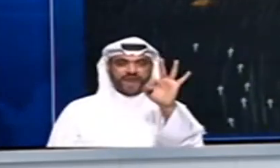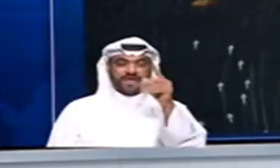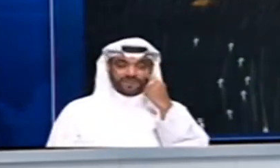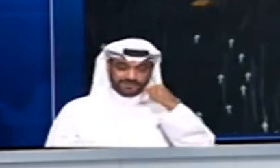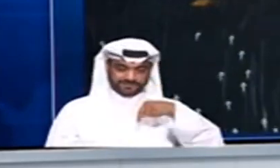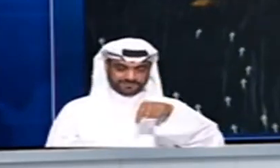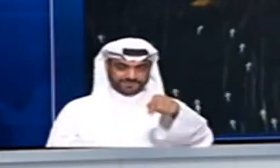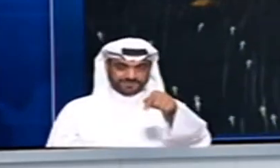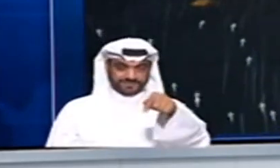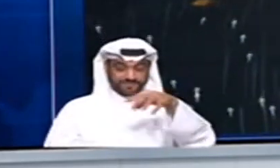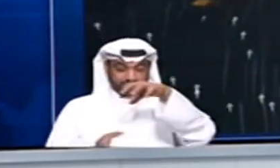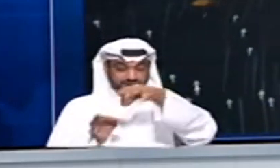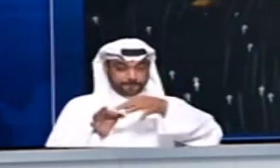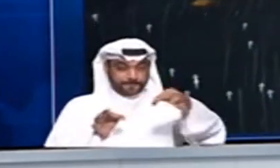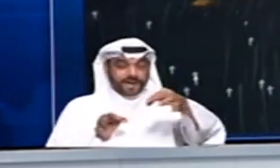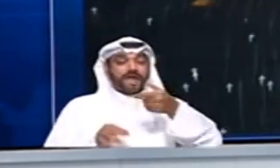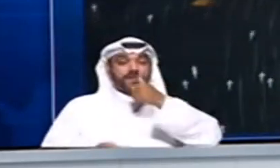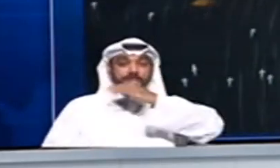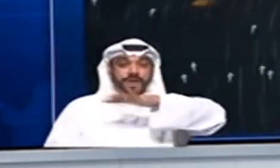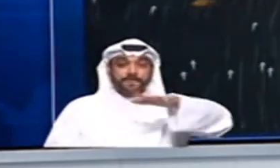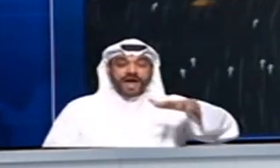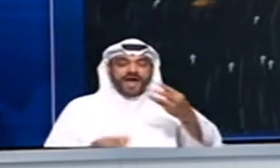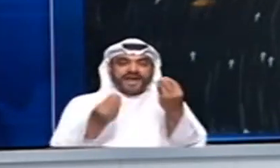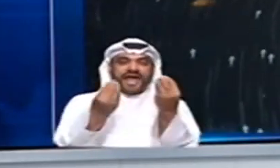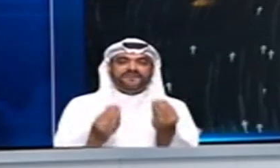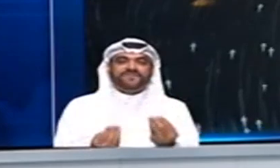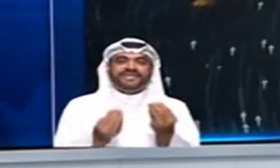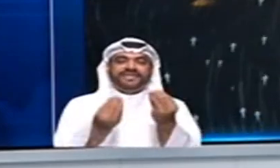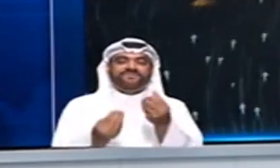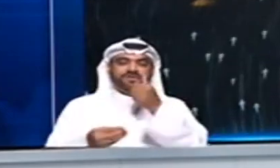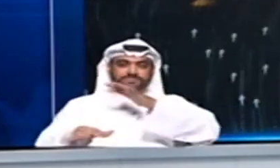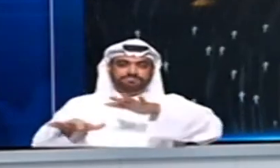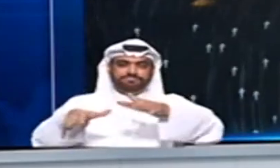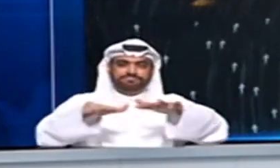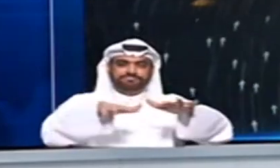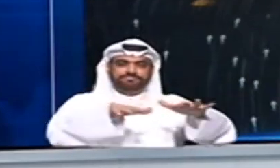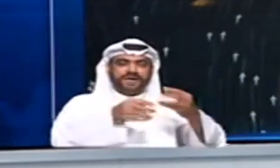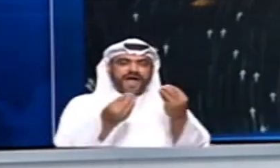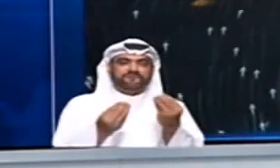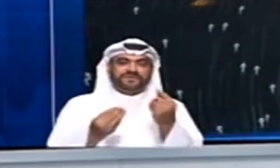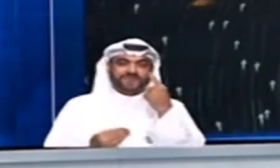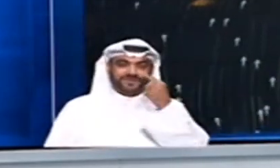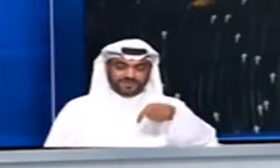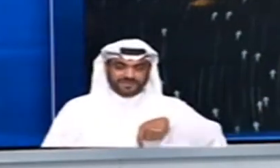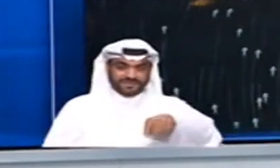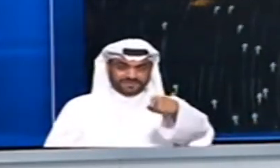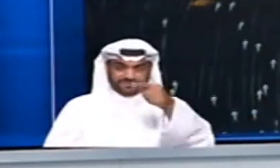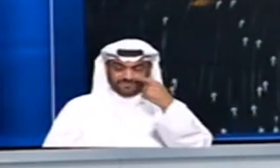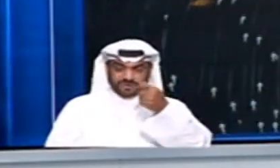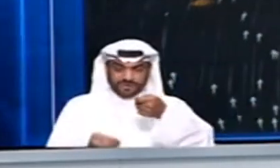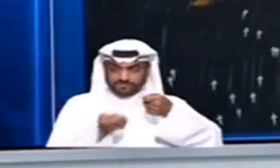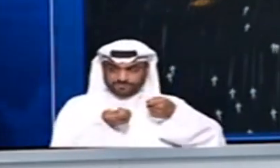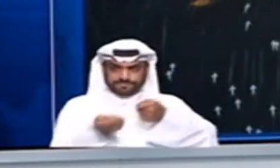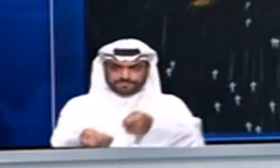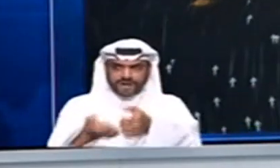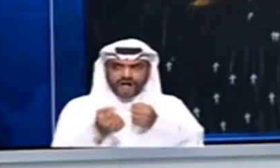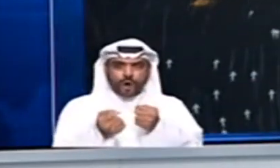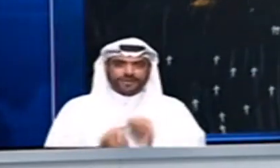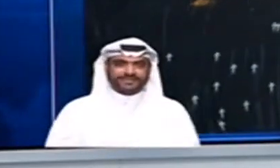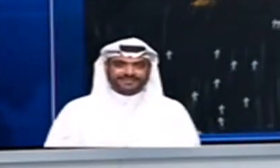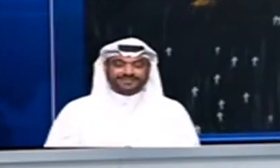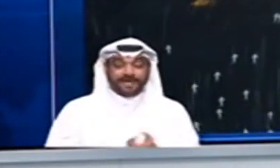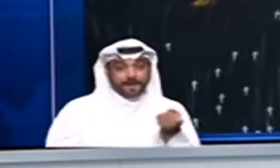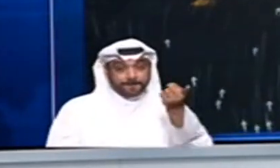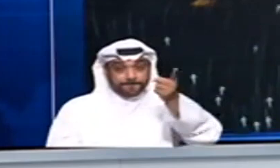30 إلى 31 درجة مئوية في أغلب المناطق، وأيضا البحر خفيف إلى معتدل الموج من 1 إلى 3 قدم. الفترة هذه من فترات الحمل. منتصف نهار يوم